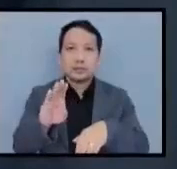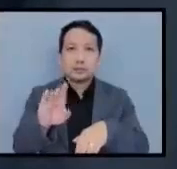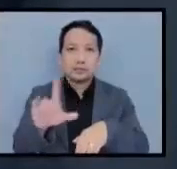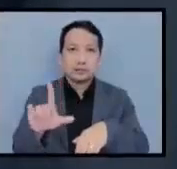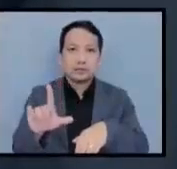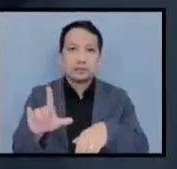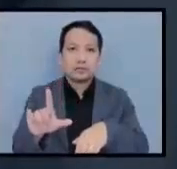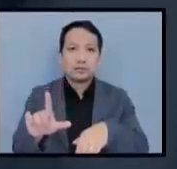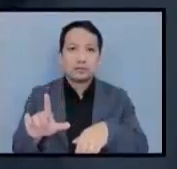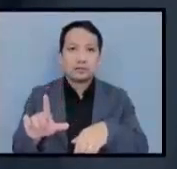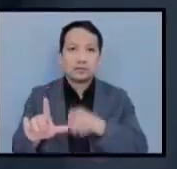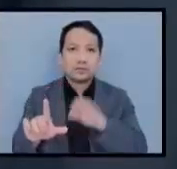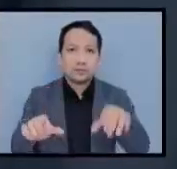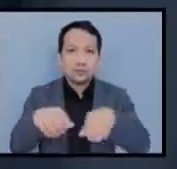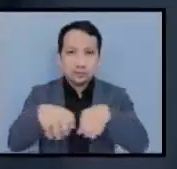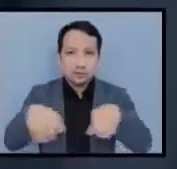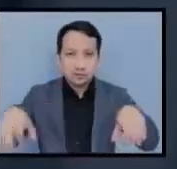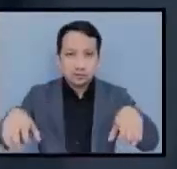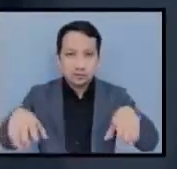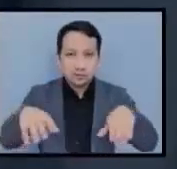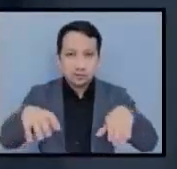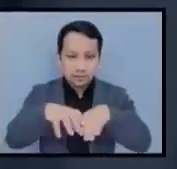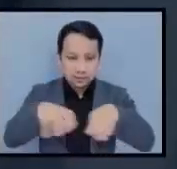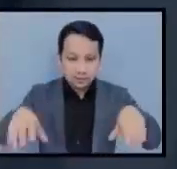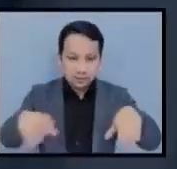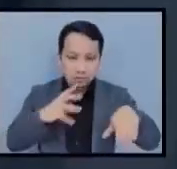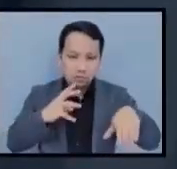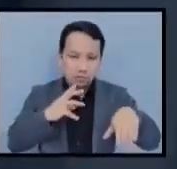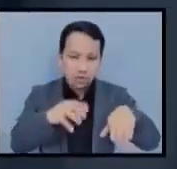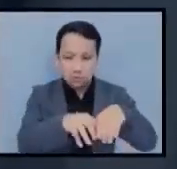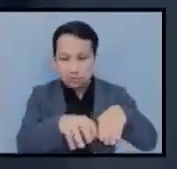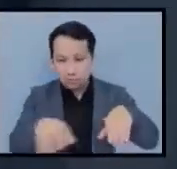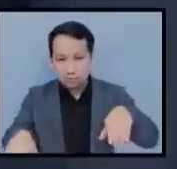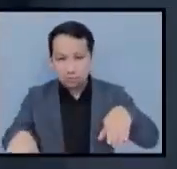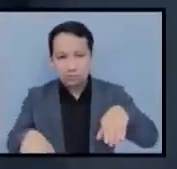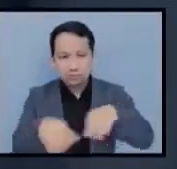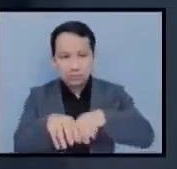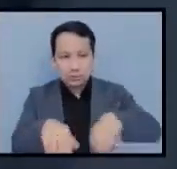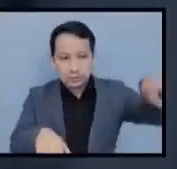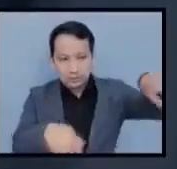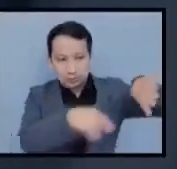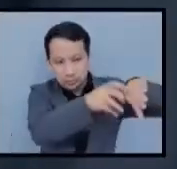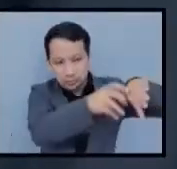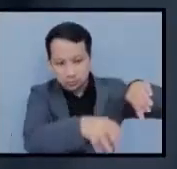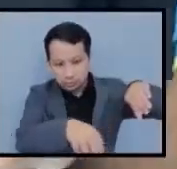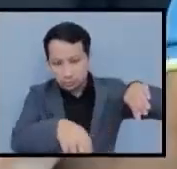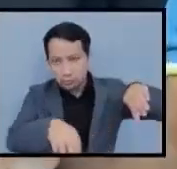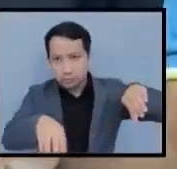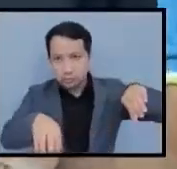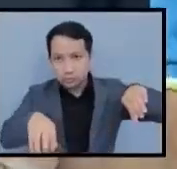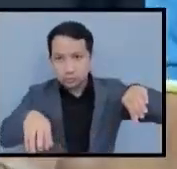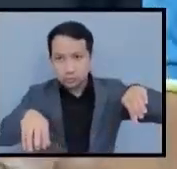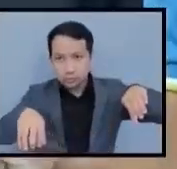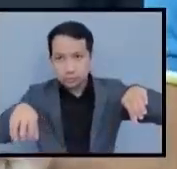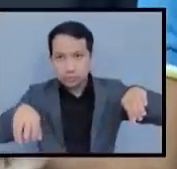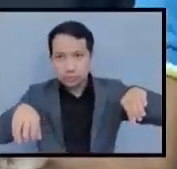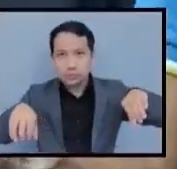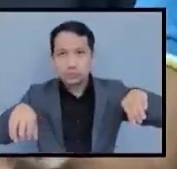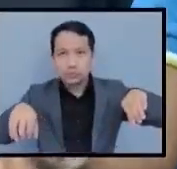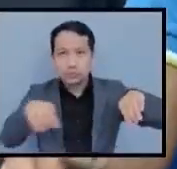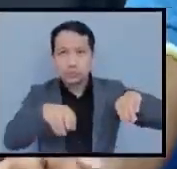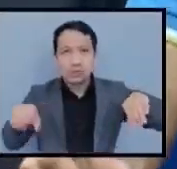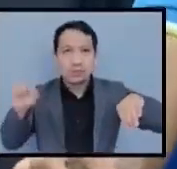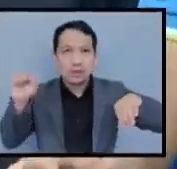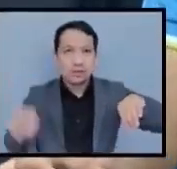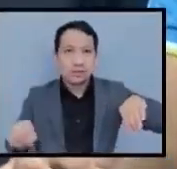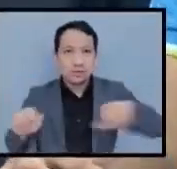major trunk main namin that conveys water nga from La Mesa treatment plant papunta po doon sa south areas. Yun po talaga yung main